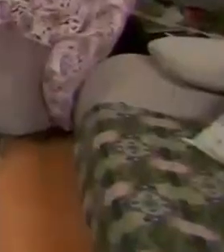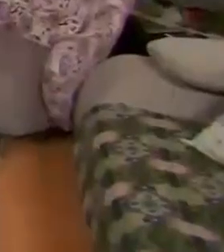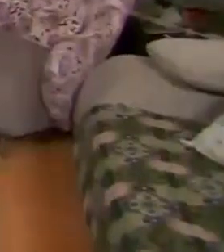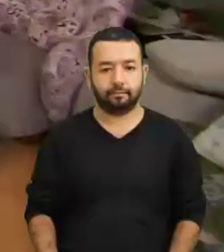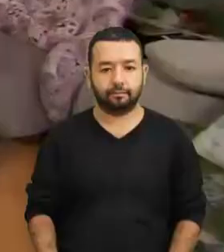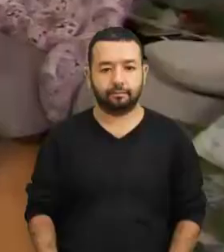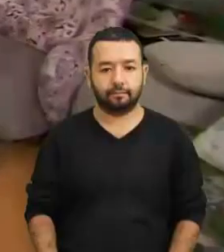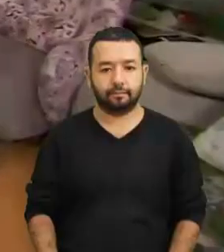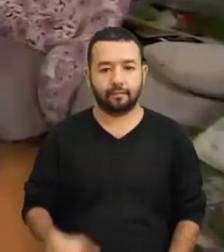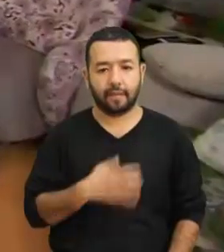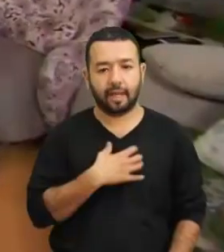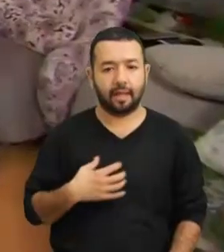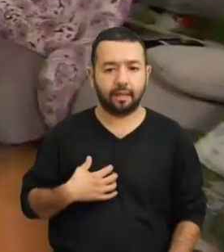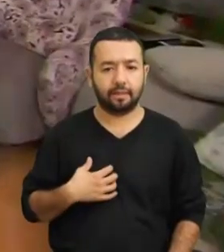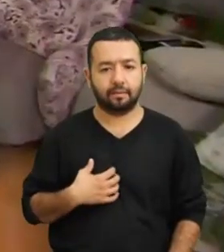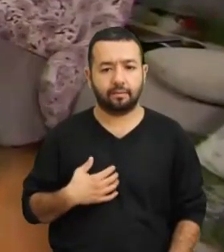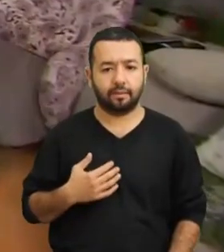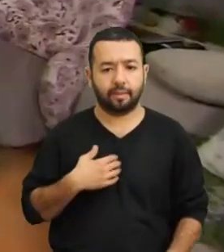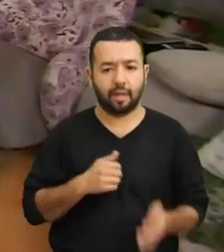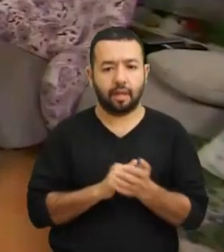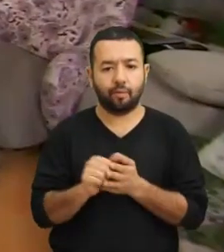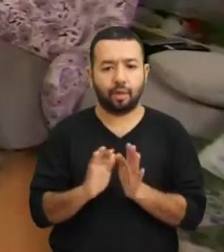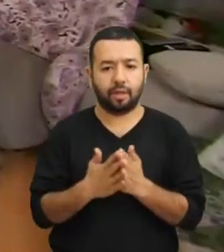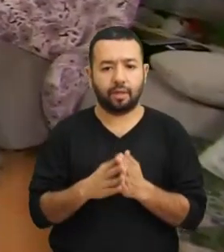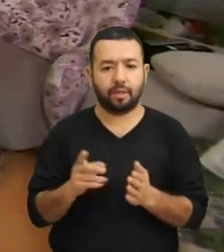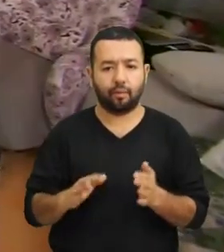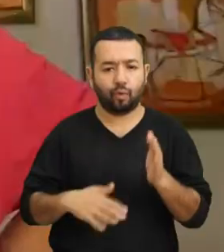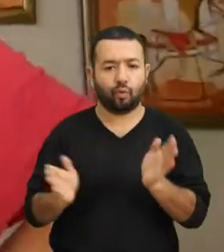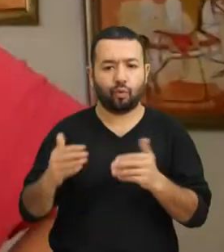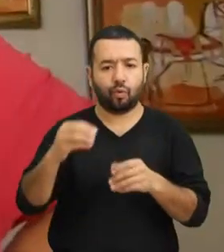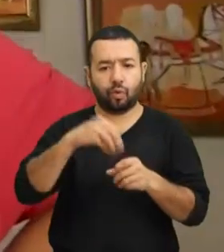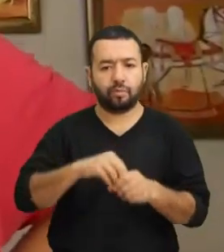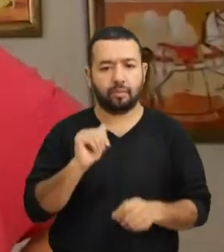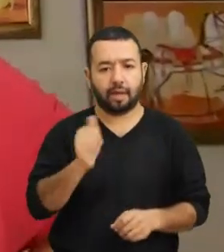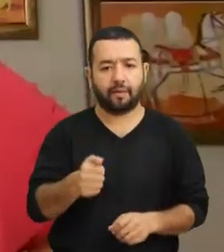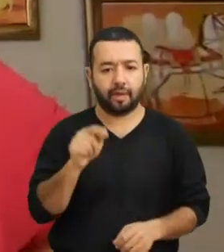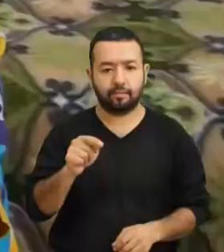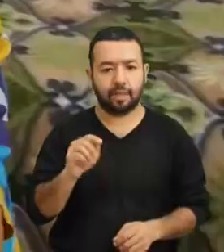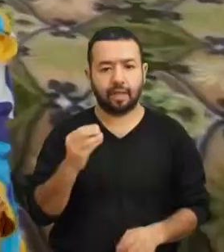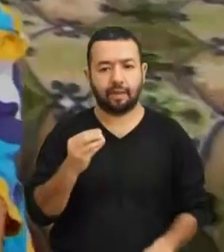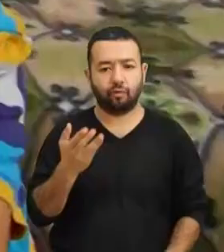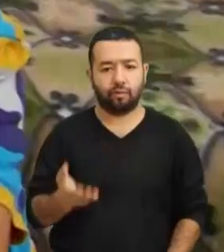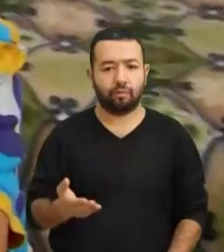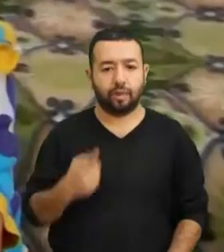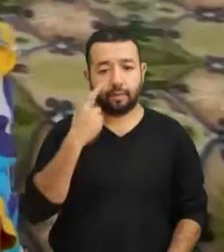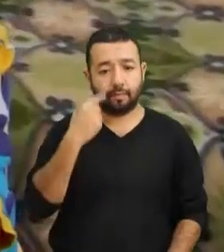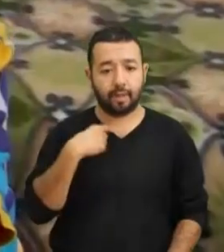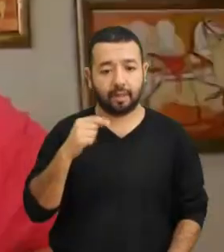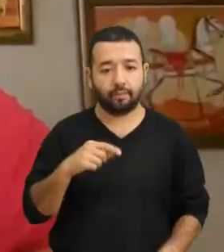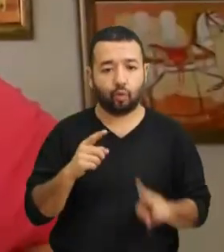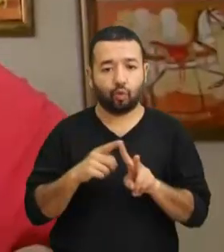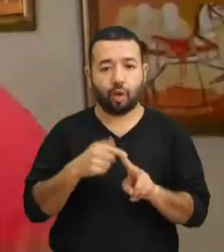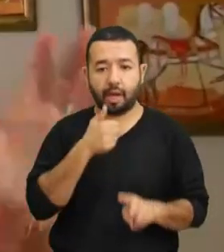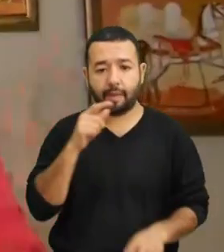Meryem içeri girdi. Anneciğim, he. Ben bütün eski kitaplarımı bu rolün içine koydum. Aferin sana yavrum. Bak şimdi Nurhan